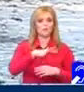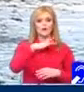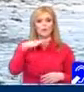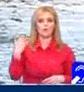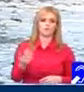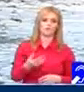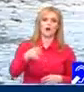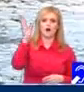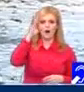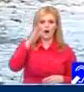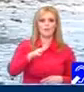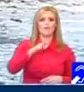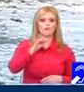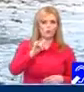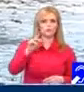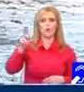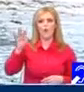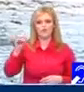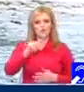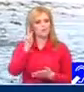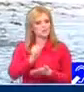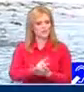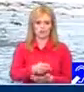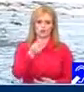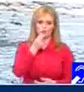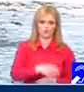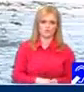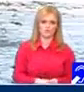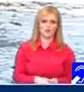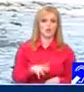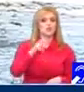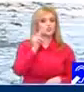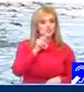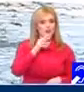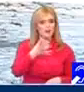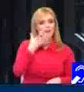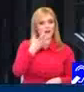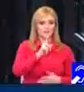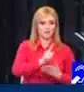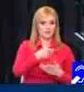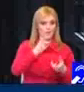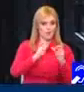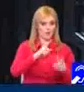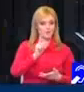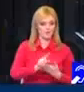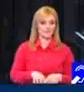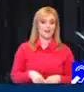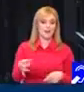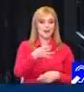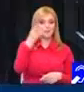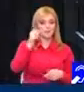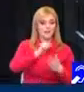multe fructe și legume, pentru că conțin vitamine, dar și cât mai multe lichide calde, precum ceaiul. În Republica Moldova, din